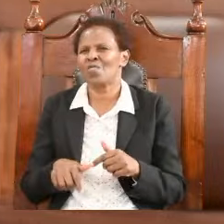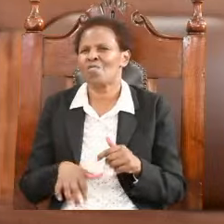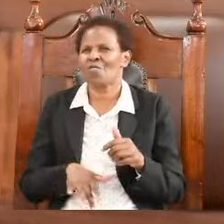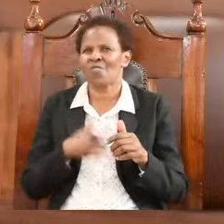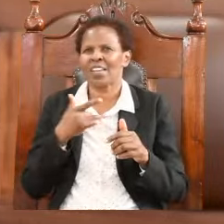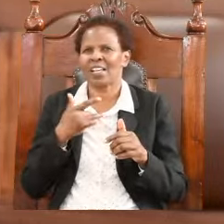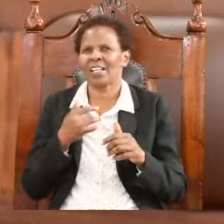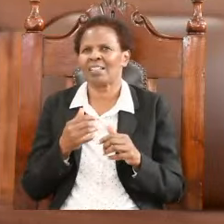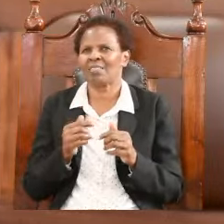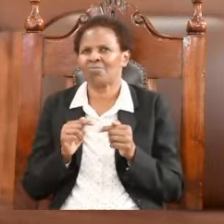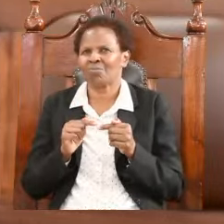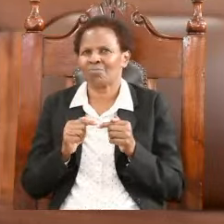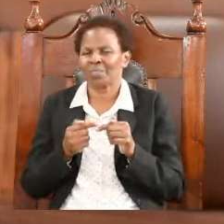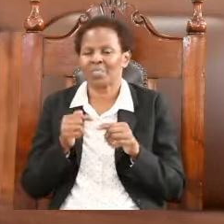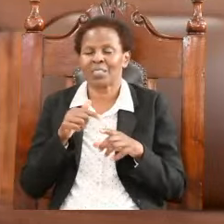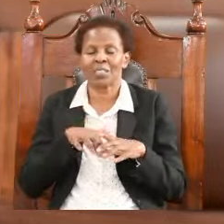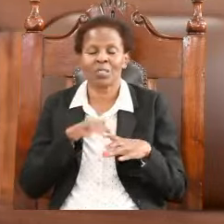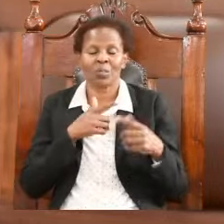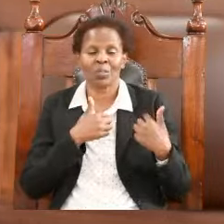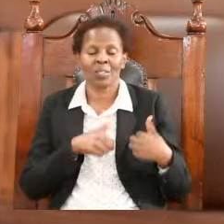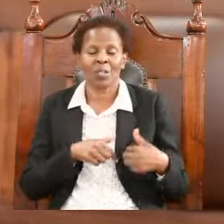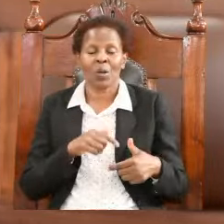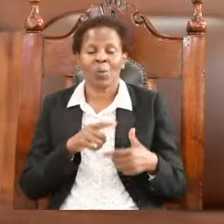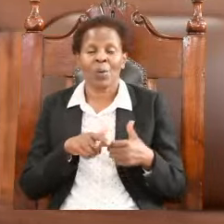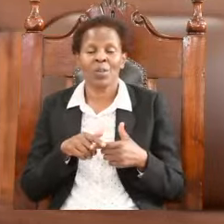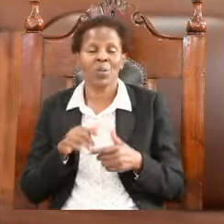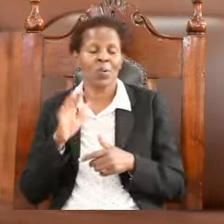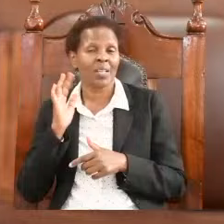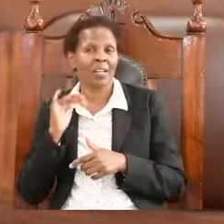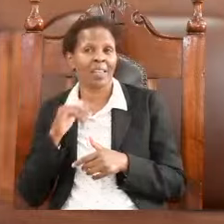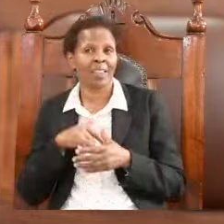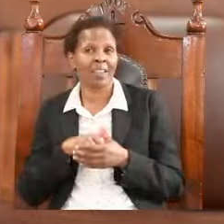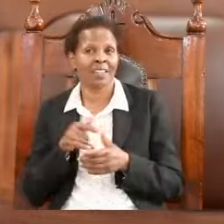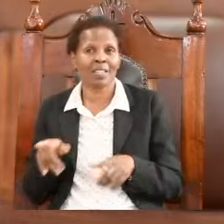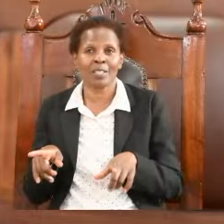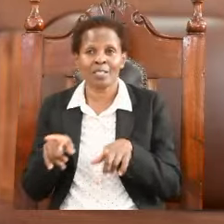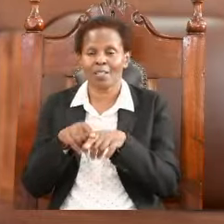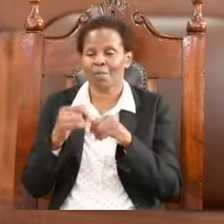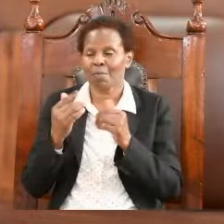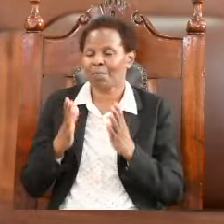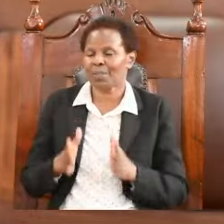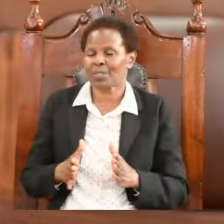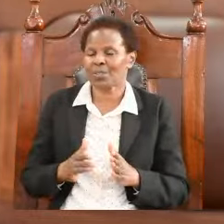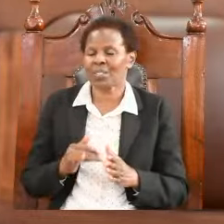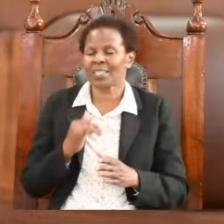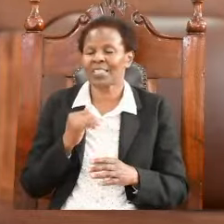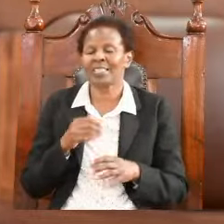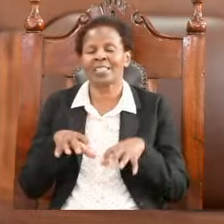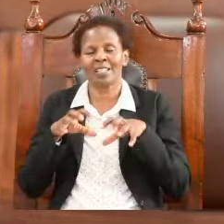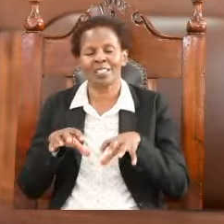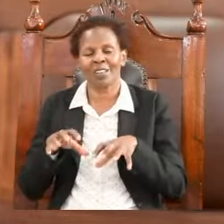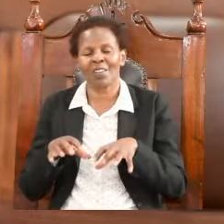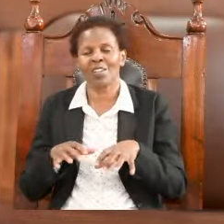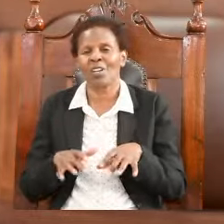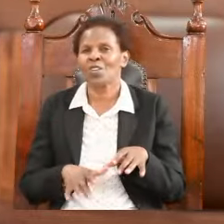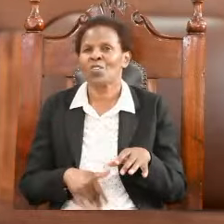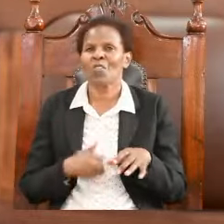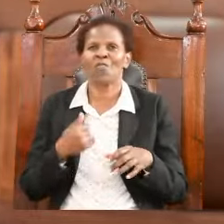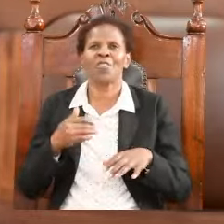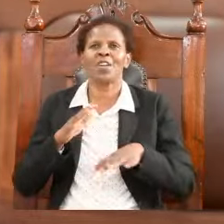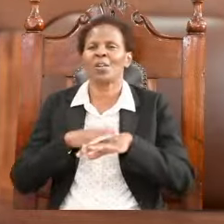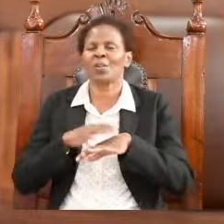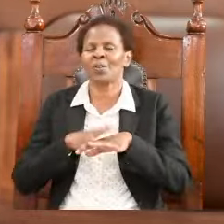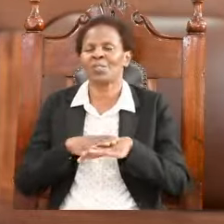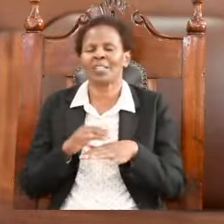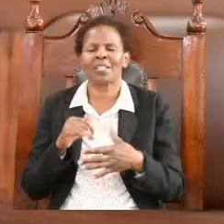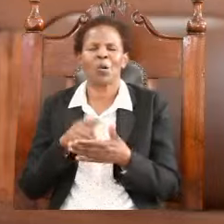ri okumwika ugicoka okira kire wigwe mundu ucio ni aragerera thina ini ni kuri andu makenaga muno makauga katari kiri ahandire ni kiwa reka